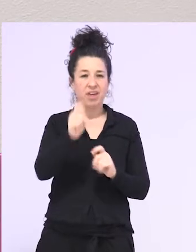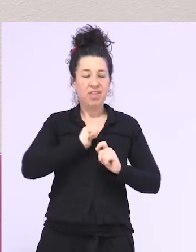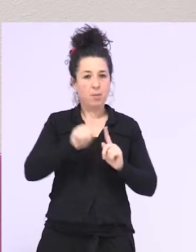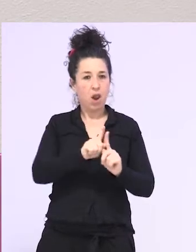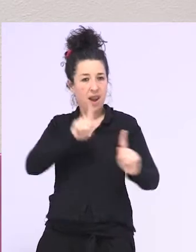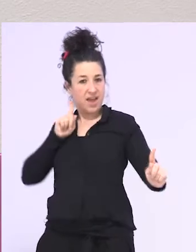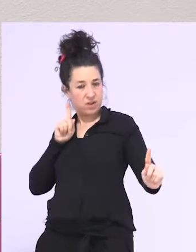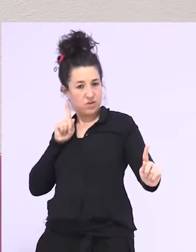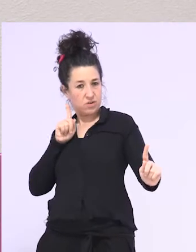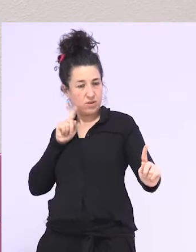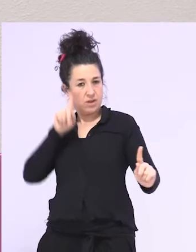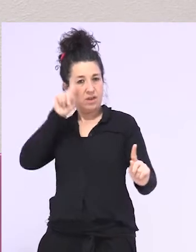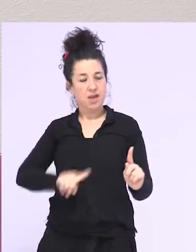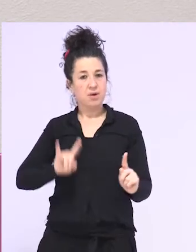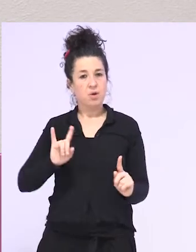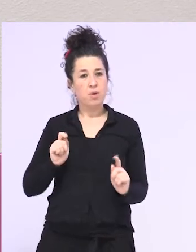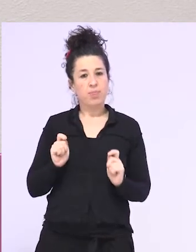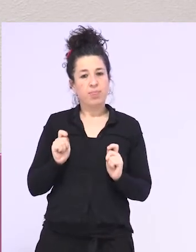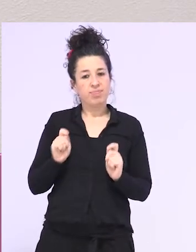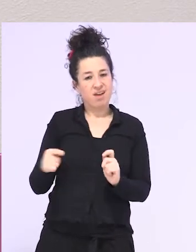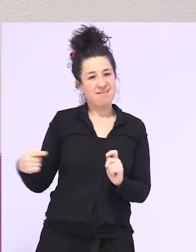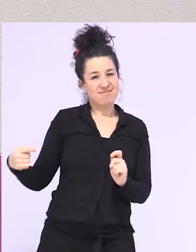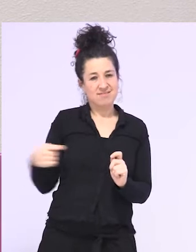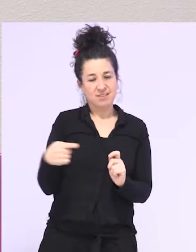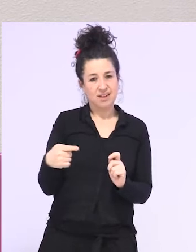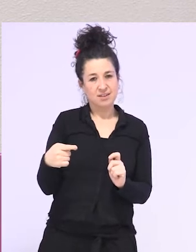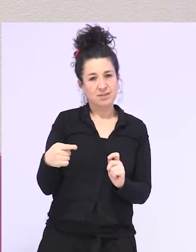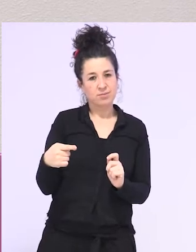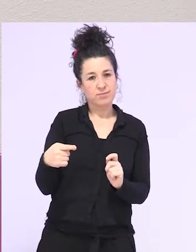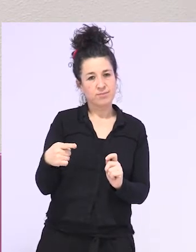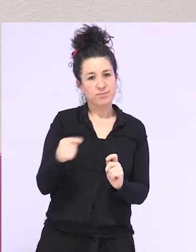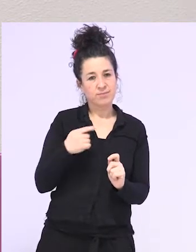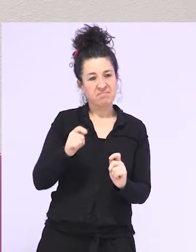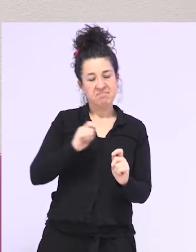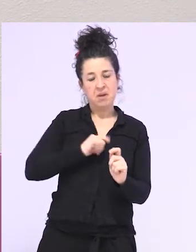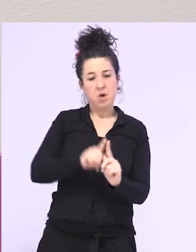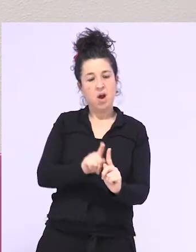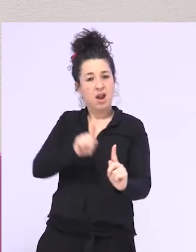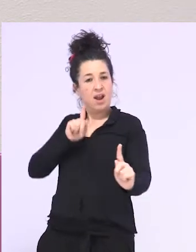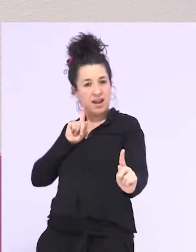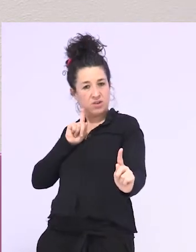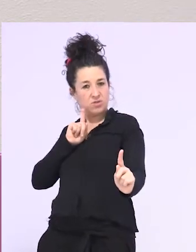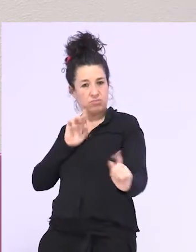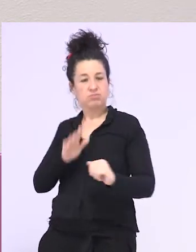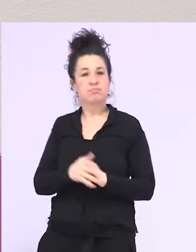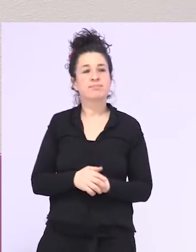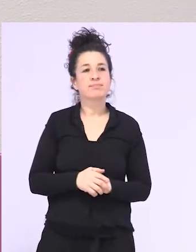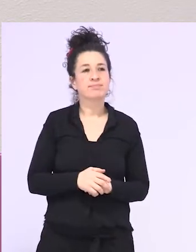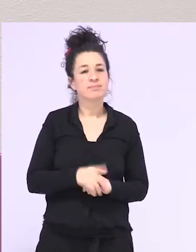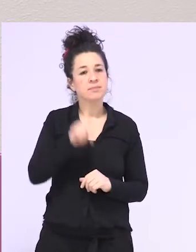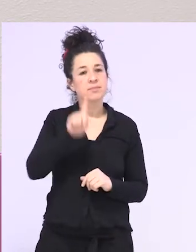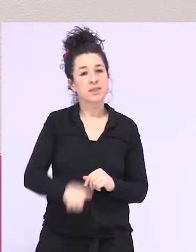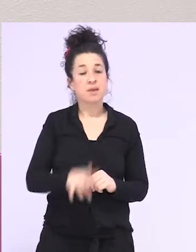gainera, bueno, demonizazio horrek, ba nolabait distantziatzen gaituelako hortik, ez? Edo bestea izan